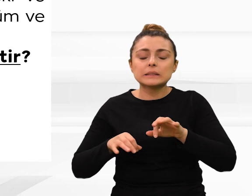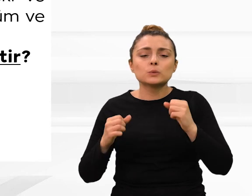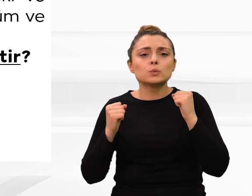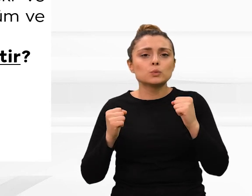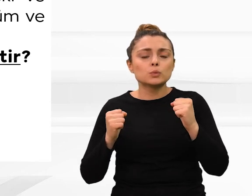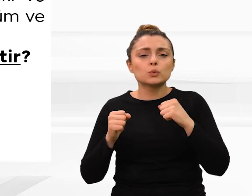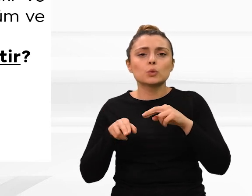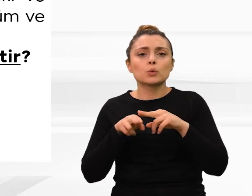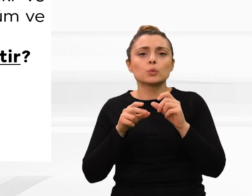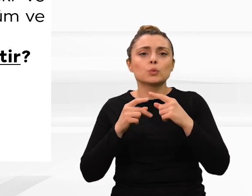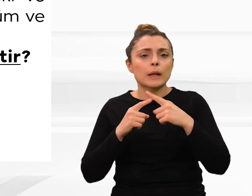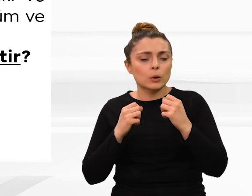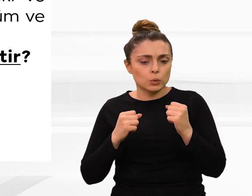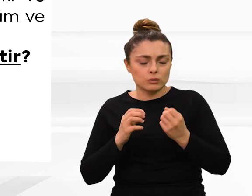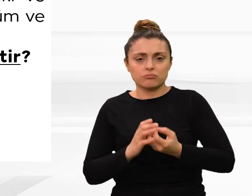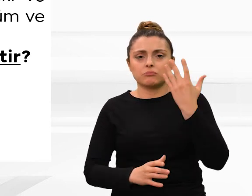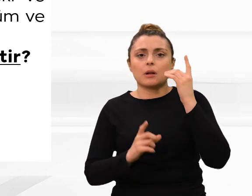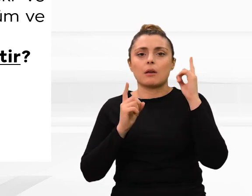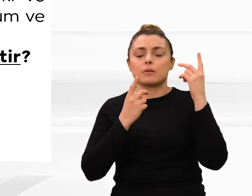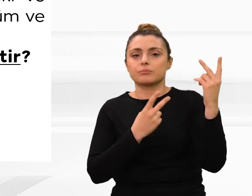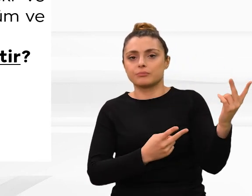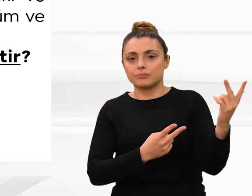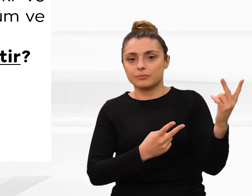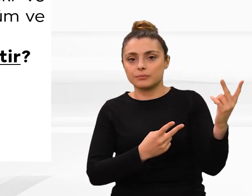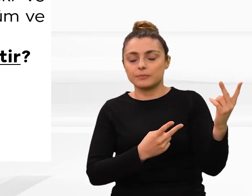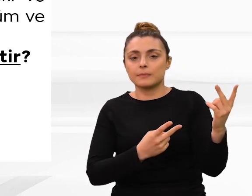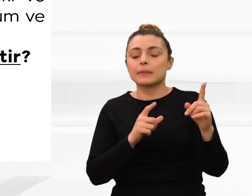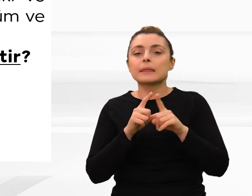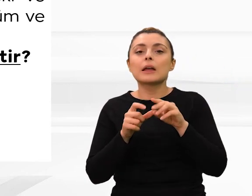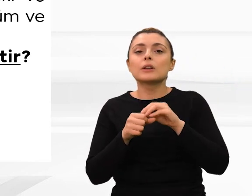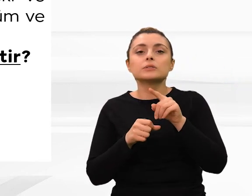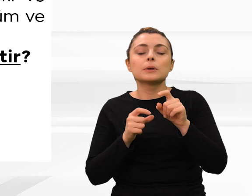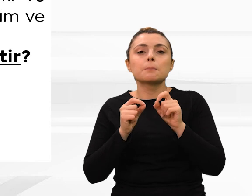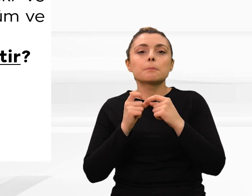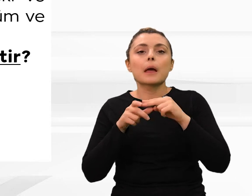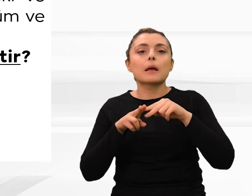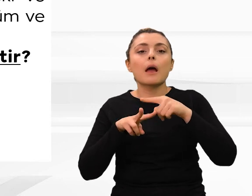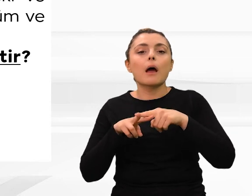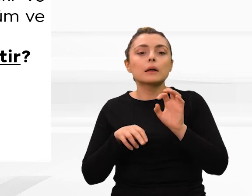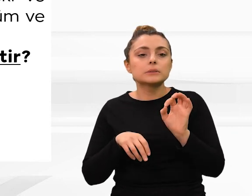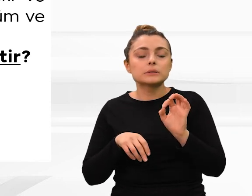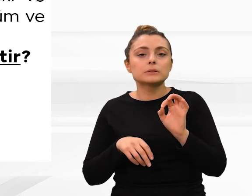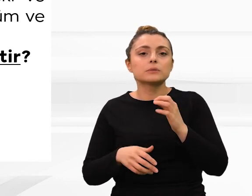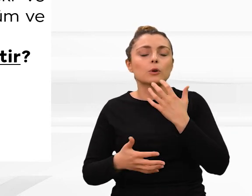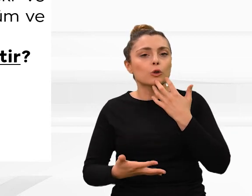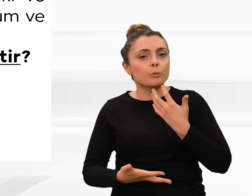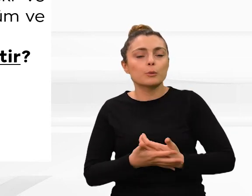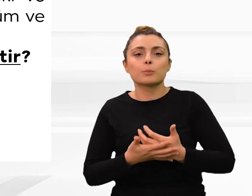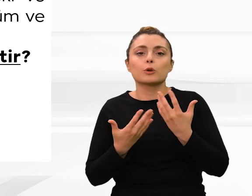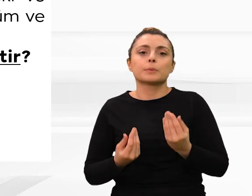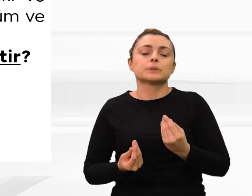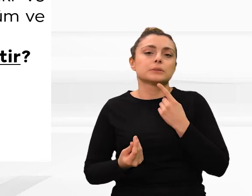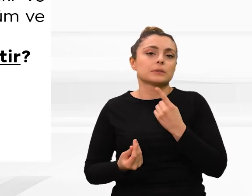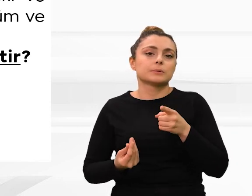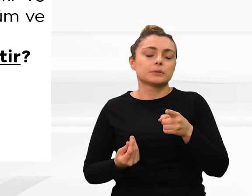gücüyle ve kudretiyle yaratırdı Allahu Teala mesajındaki bekar neydi ebedi olması demektir